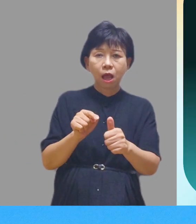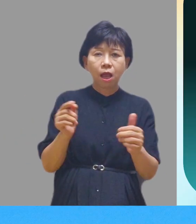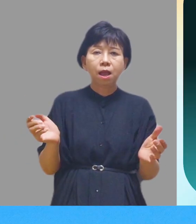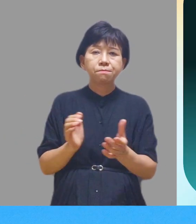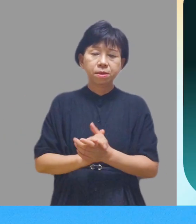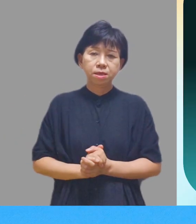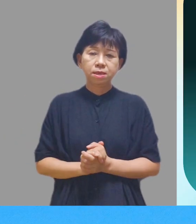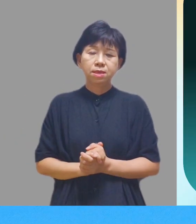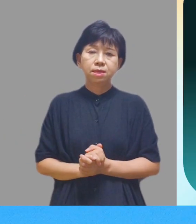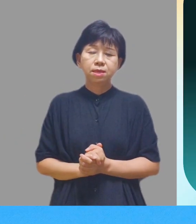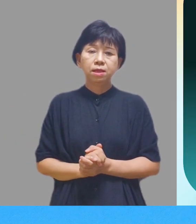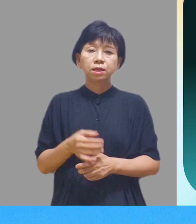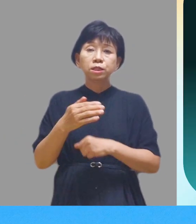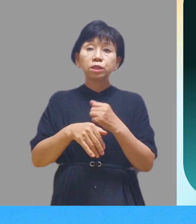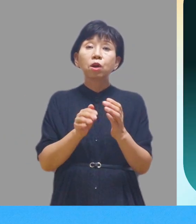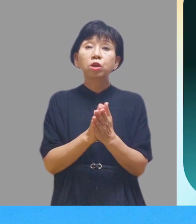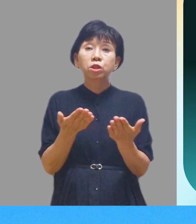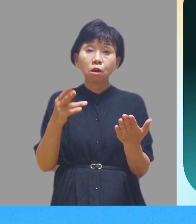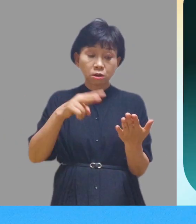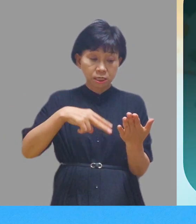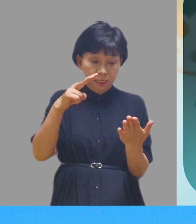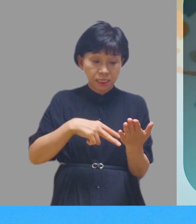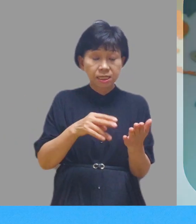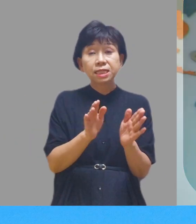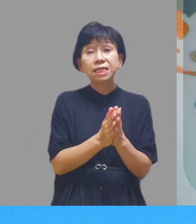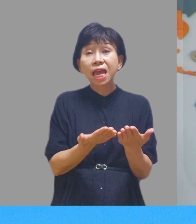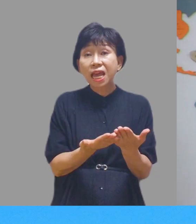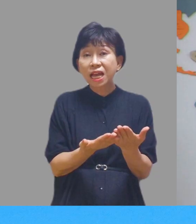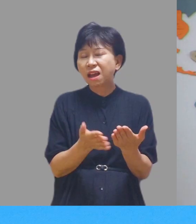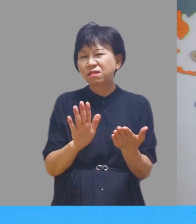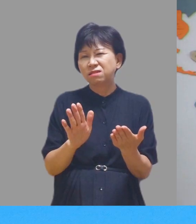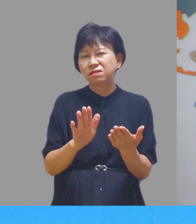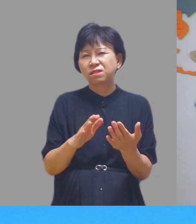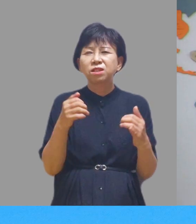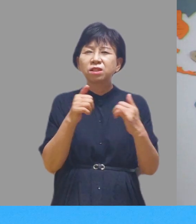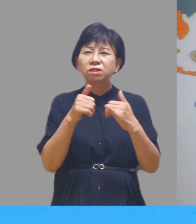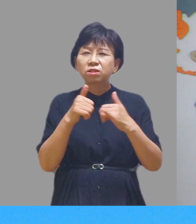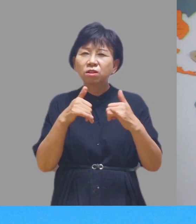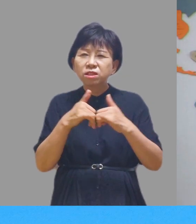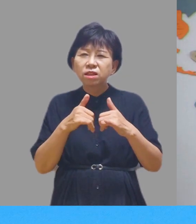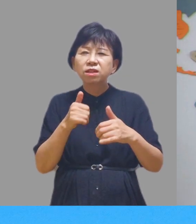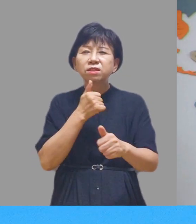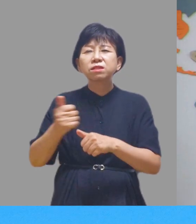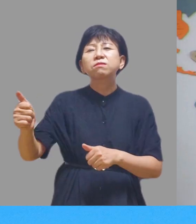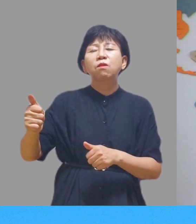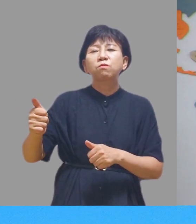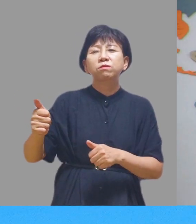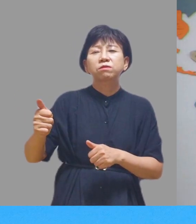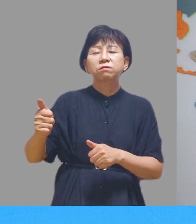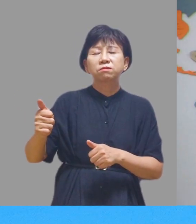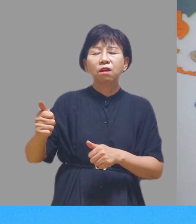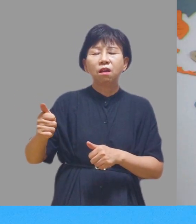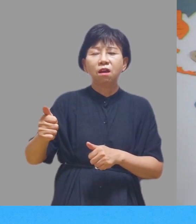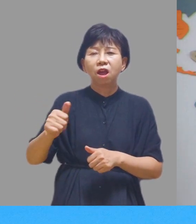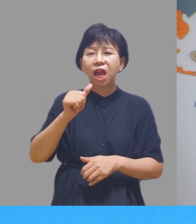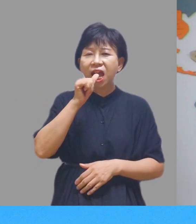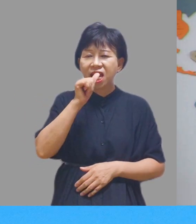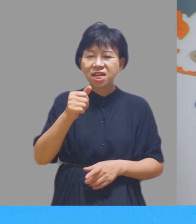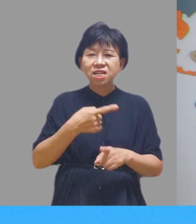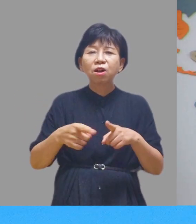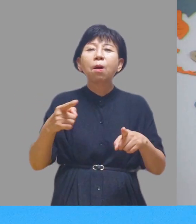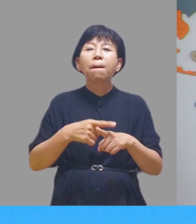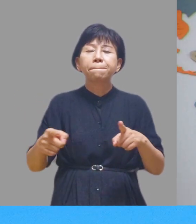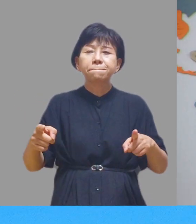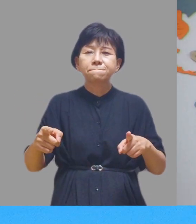아멘. 성경은 읽는 책이 아니라 싸움에서 승리하게 하는 검입니다. 물론 성경을 다독할